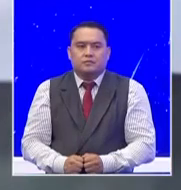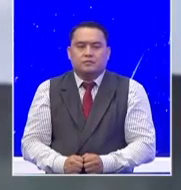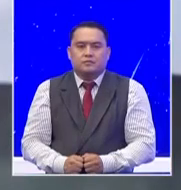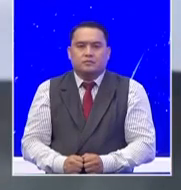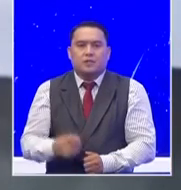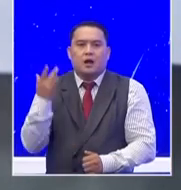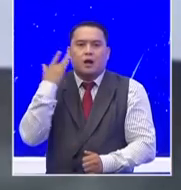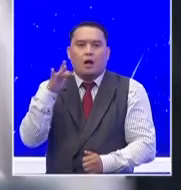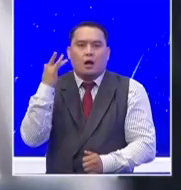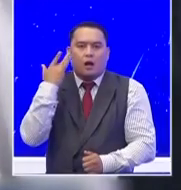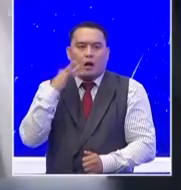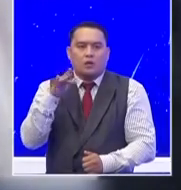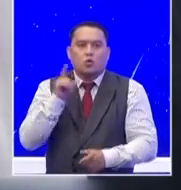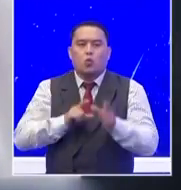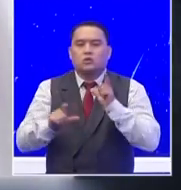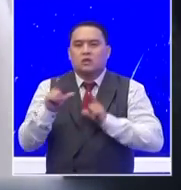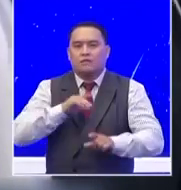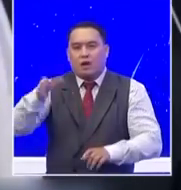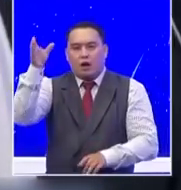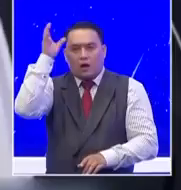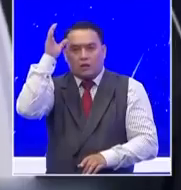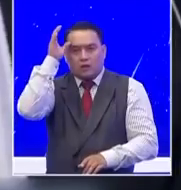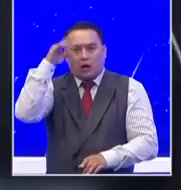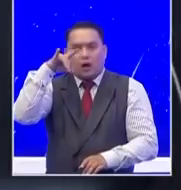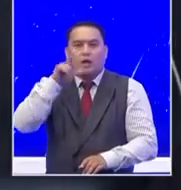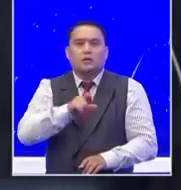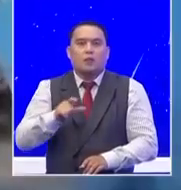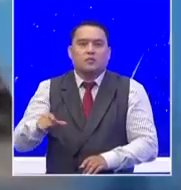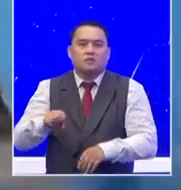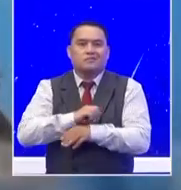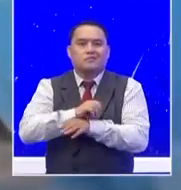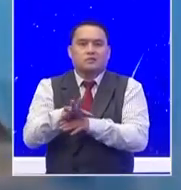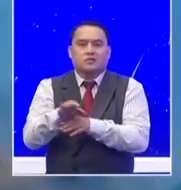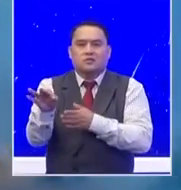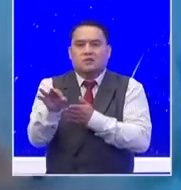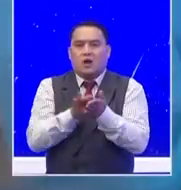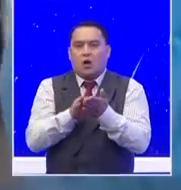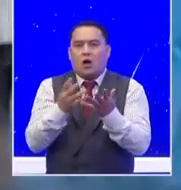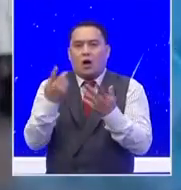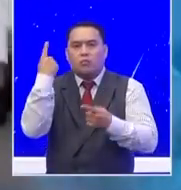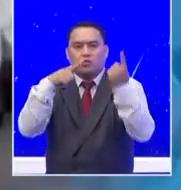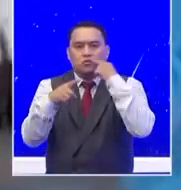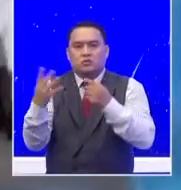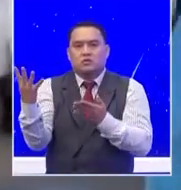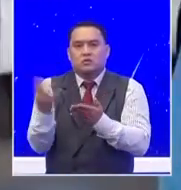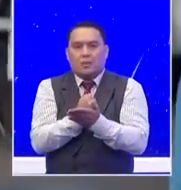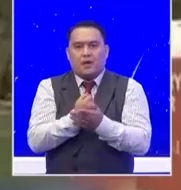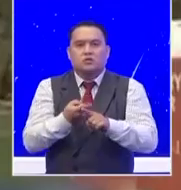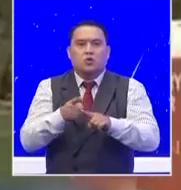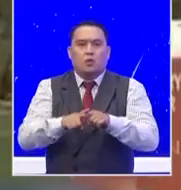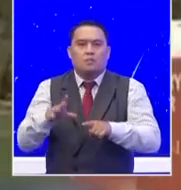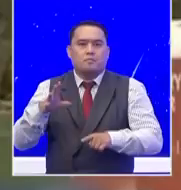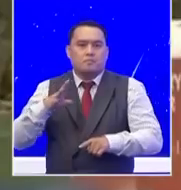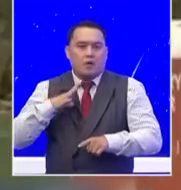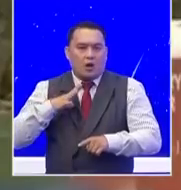Ақштағы Джордж Вашингтон университетінің ғалымдары адамдардың коронавирусқа шалдыққанын бірден анықтайтын құрал ойлап тапты. Алтынмен қапталған